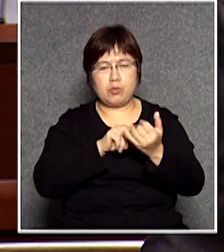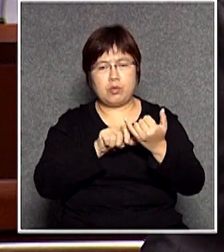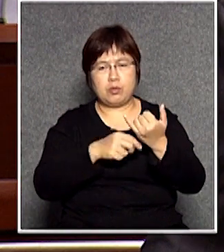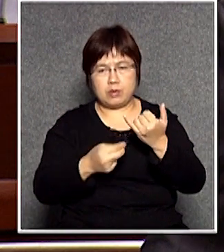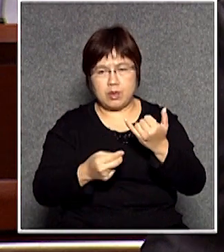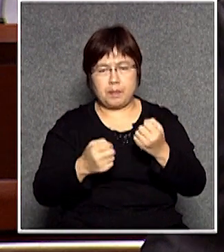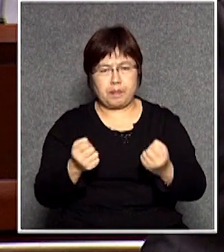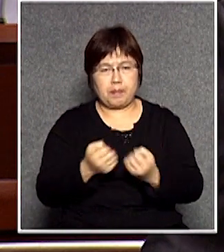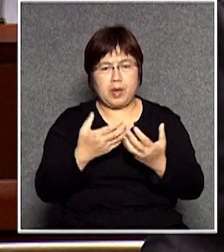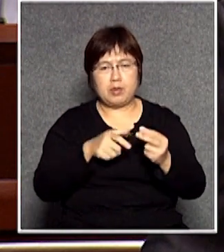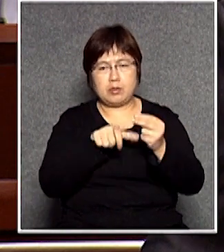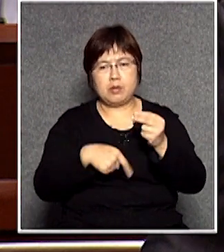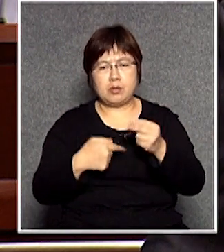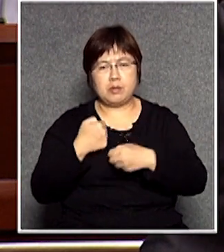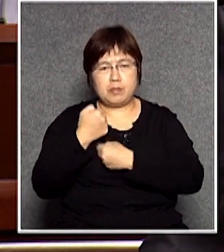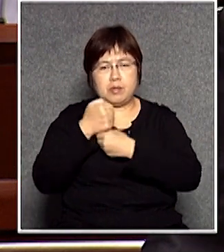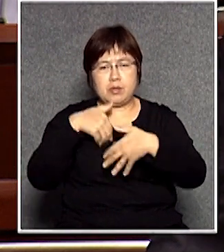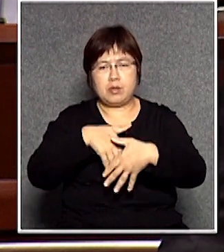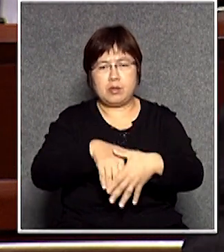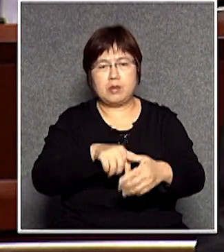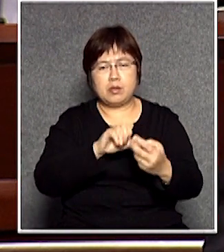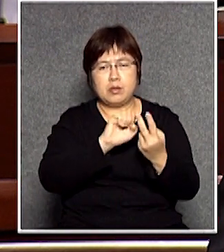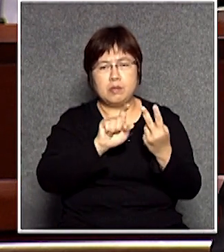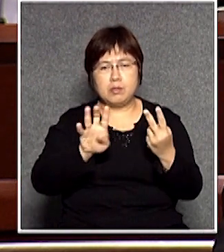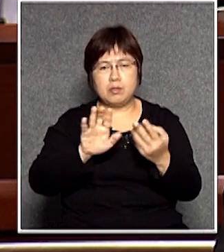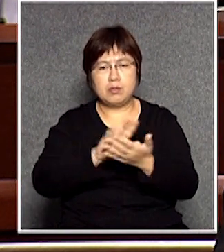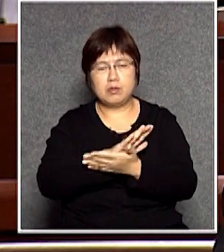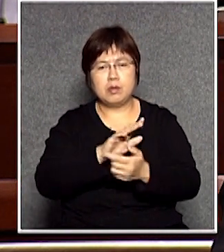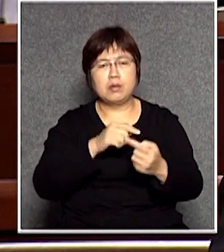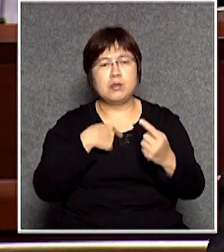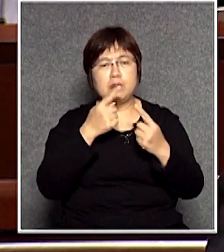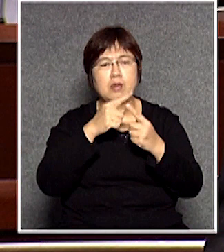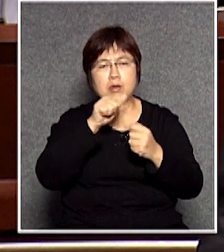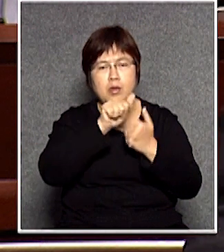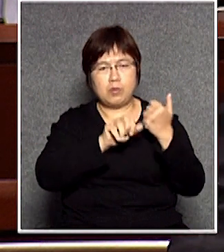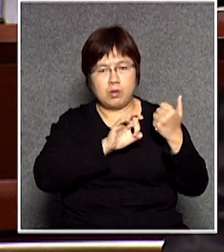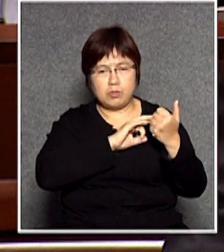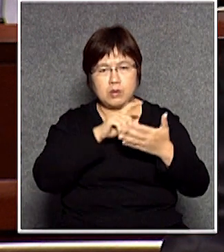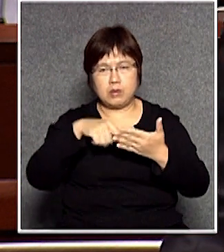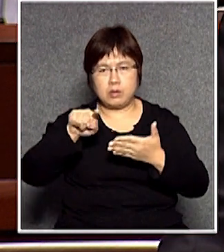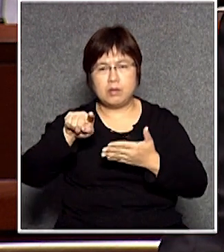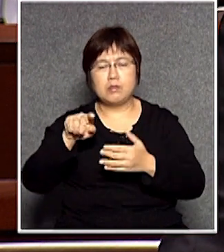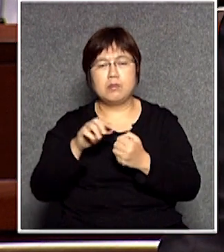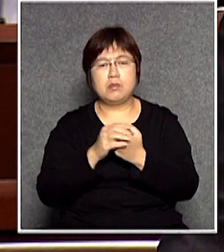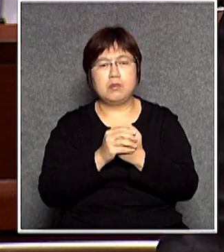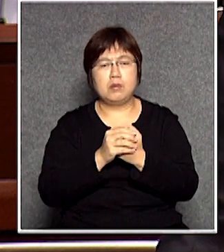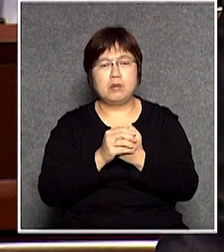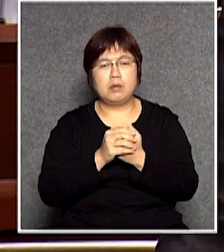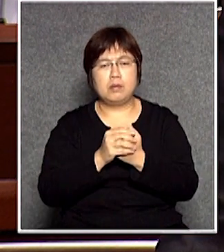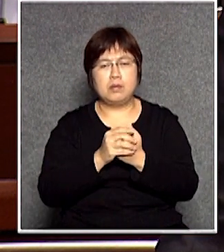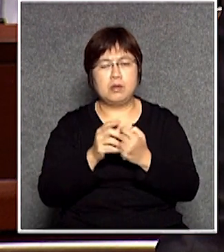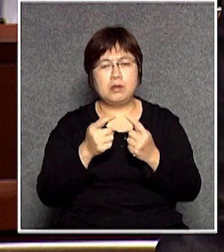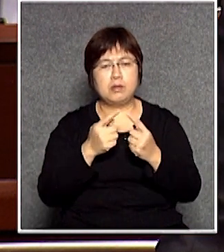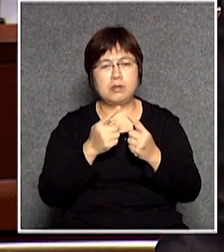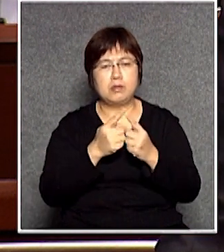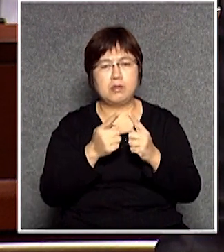71的遊行、2014年8月31日全國人民代表大會常務委員會通過全國人民代